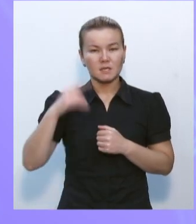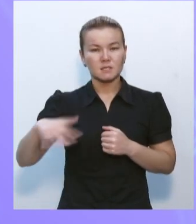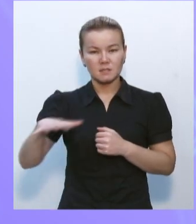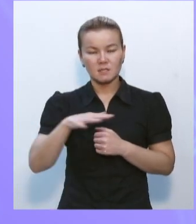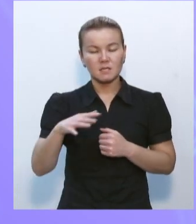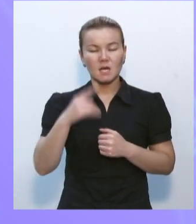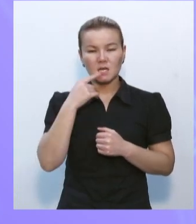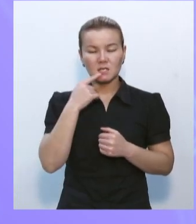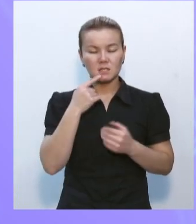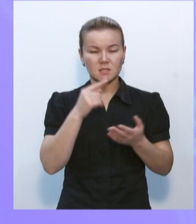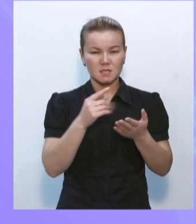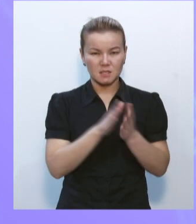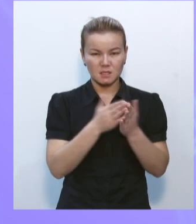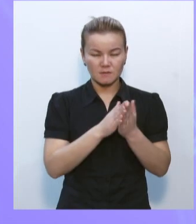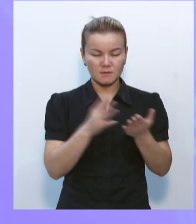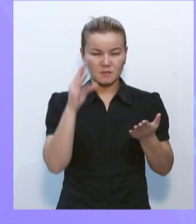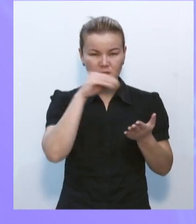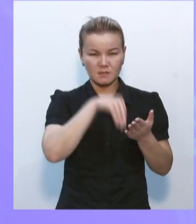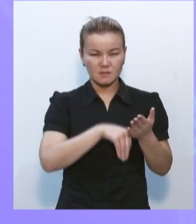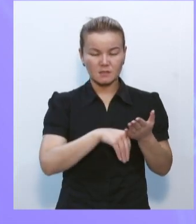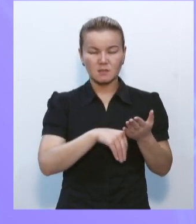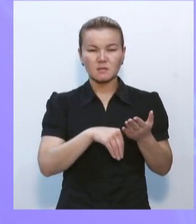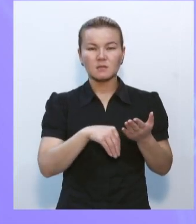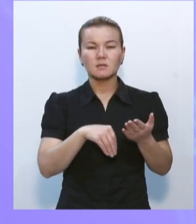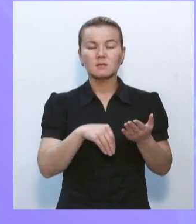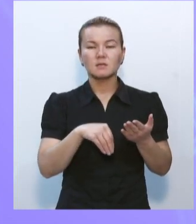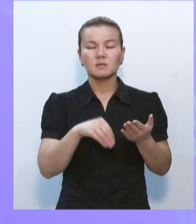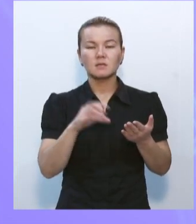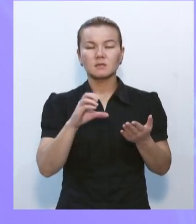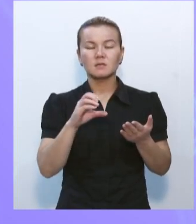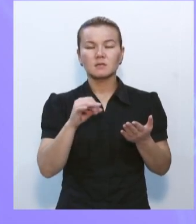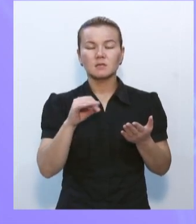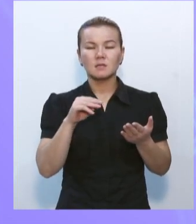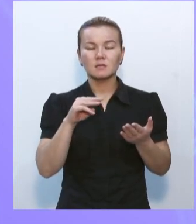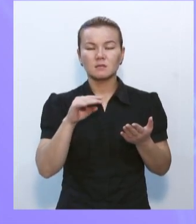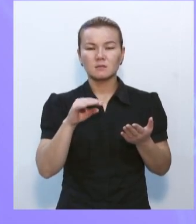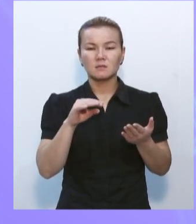Кыргызстандын кызыл китебине сейрек жаныбарлар киргизилген.